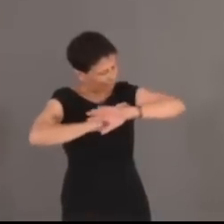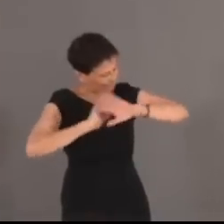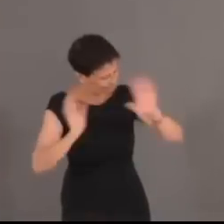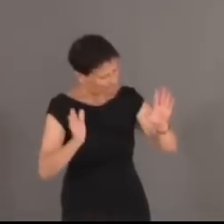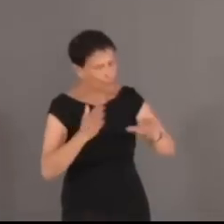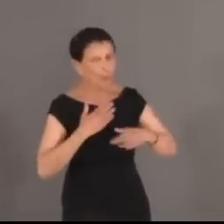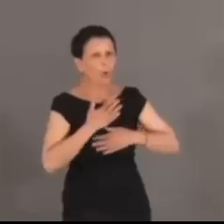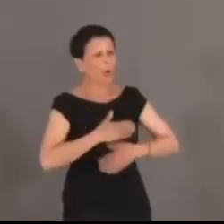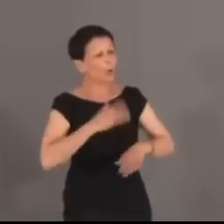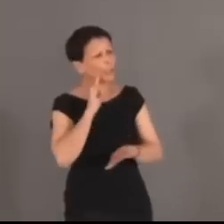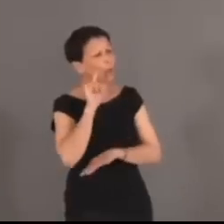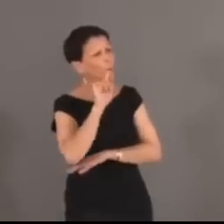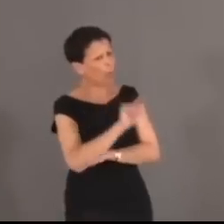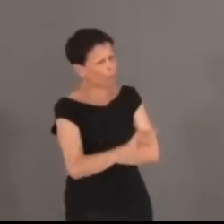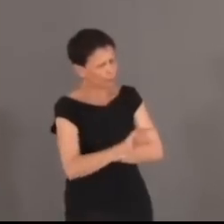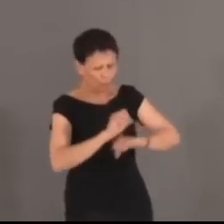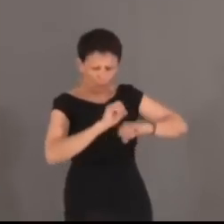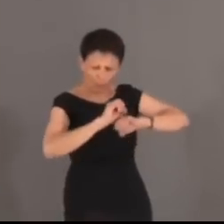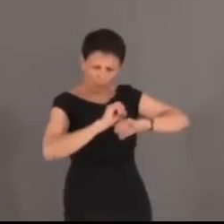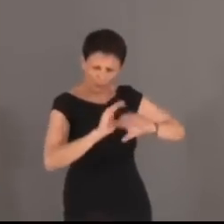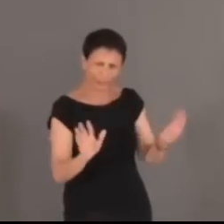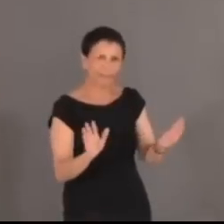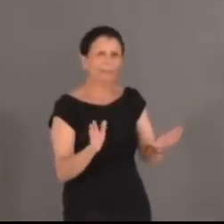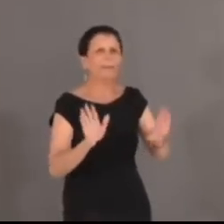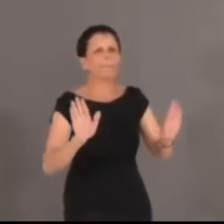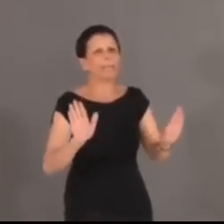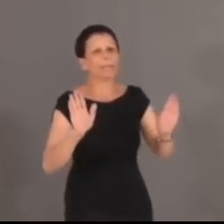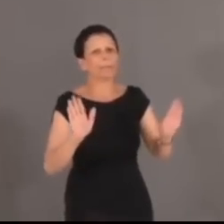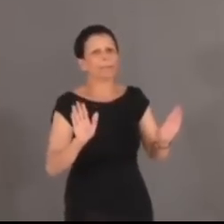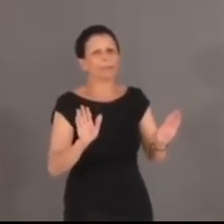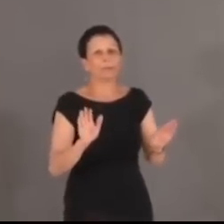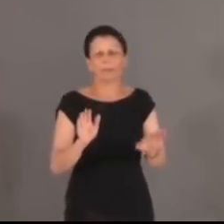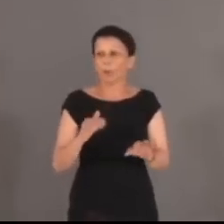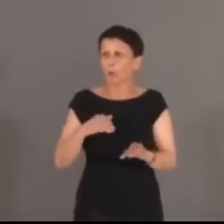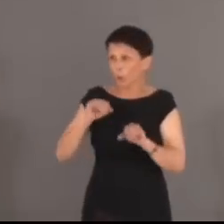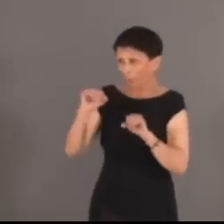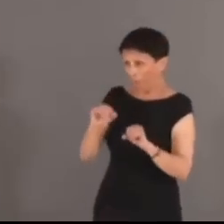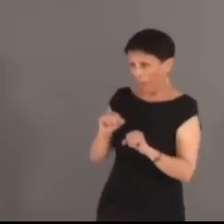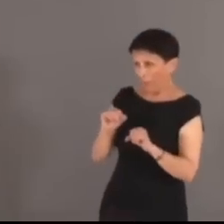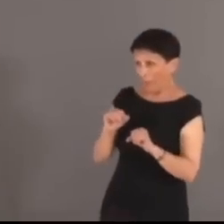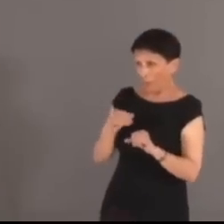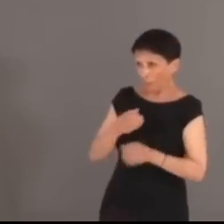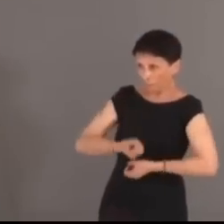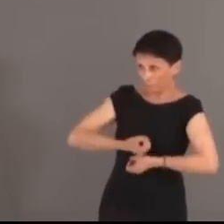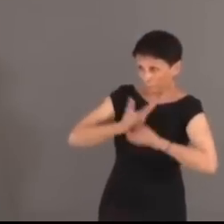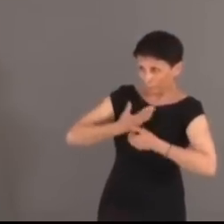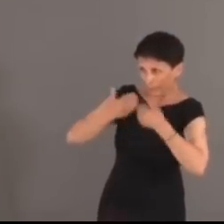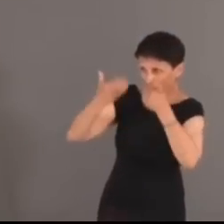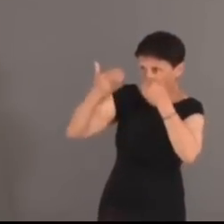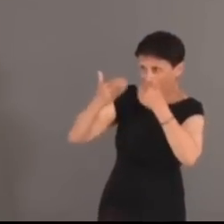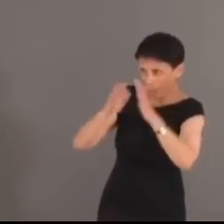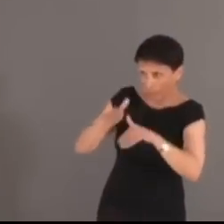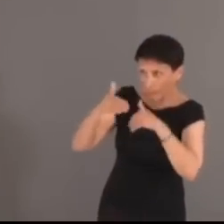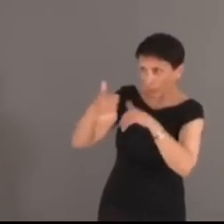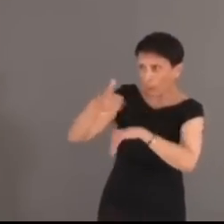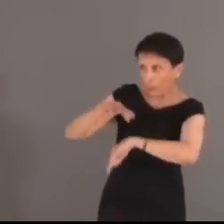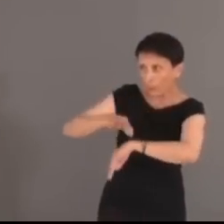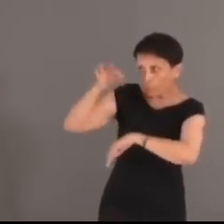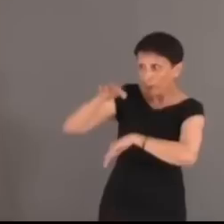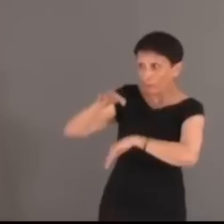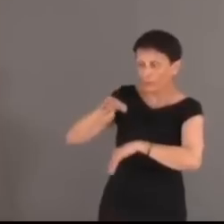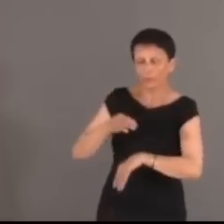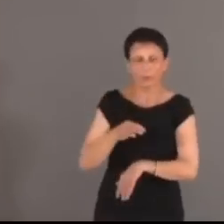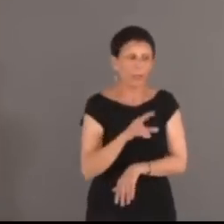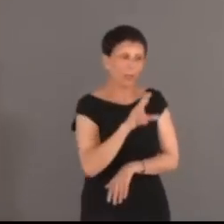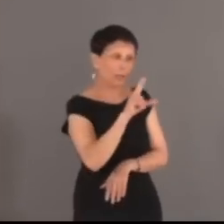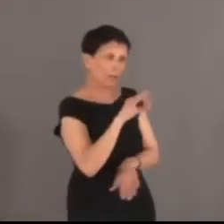On est content pour vous. Mais je ne peux pas vous laisser aller plus loin. Est-ce que je peux terminer en 1 minute? En 30 secondes.